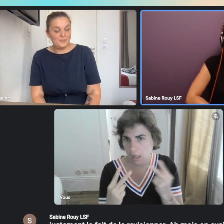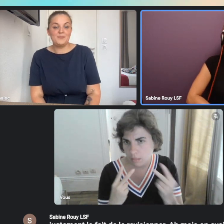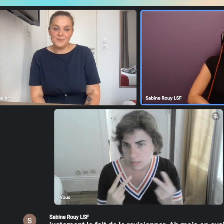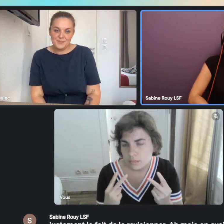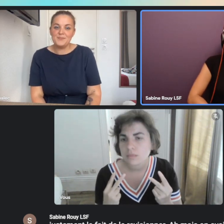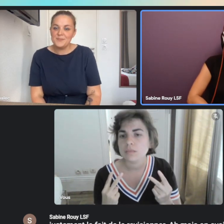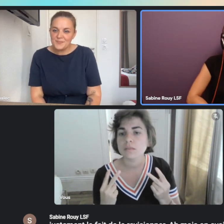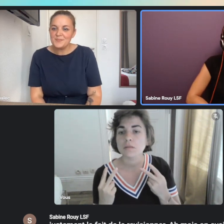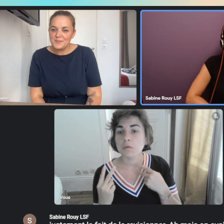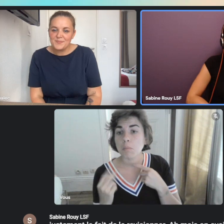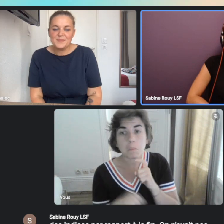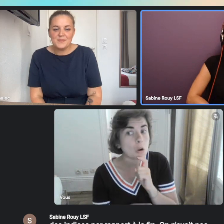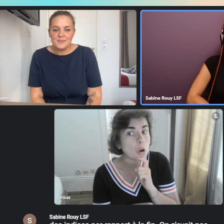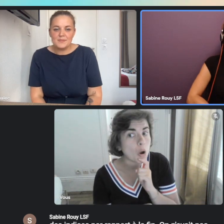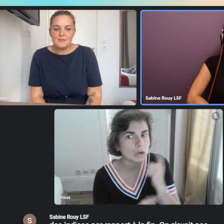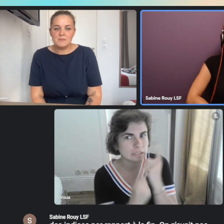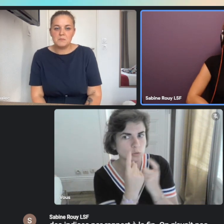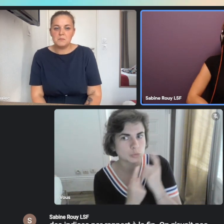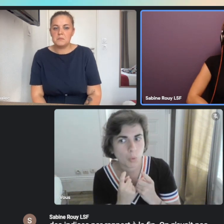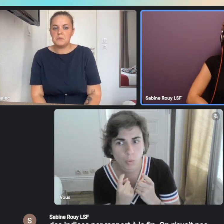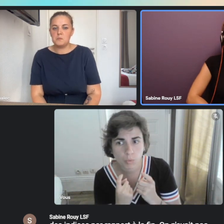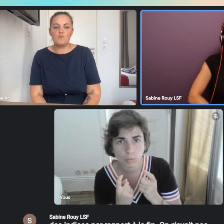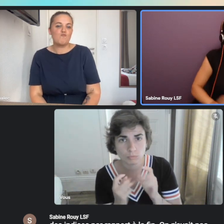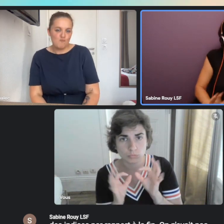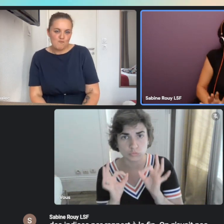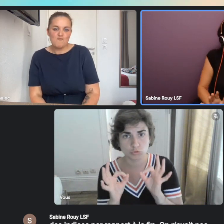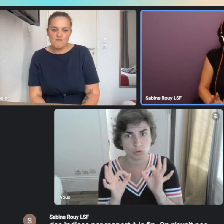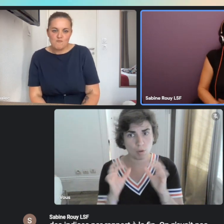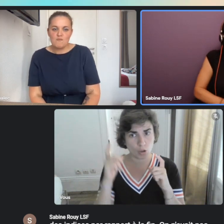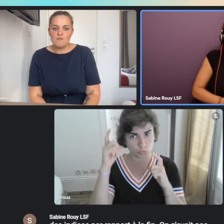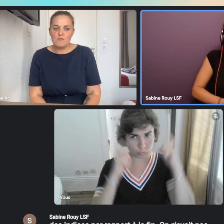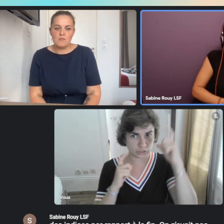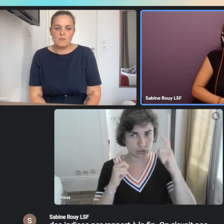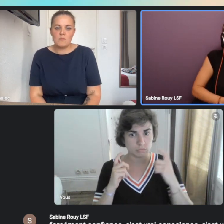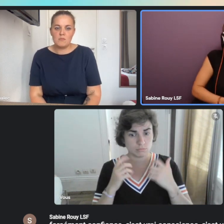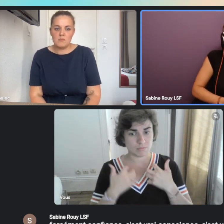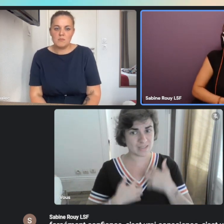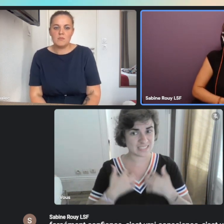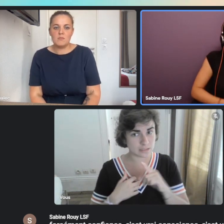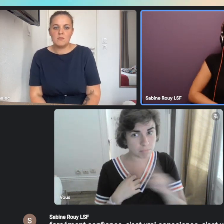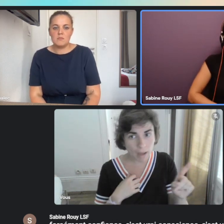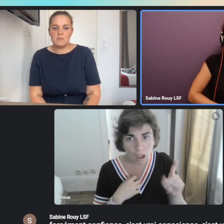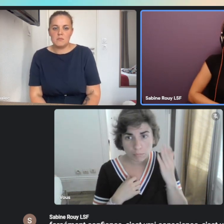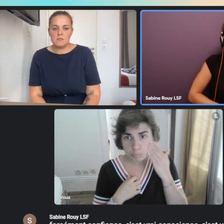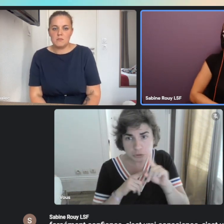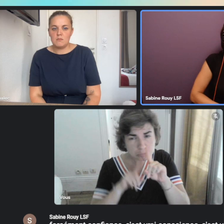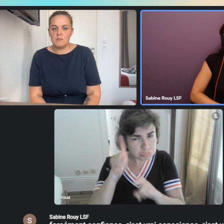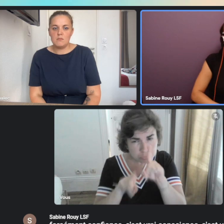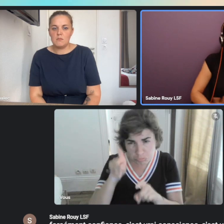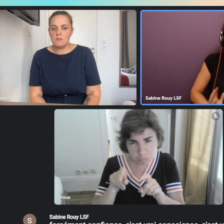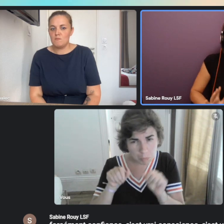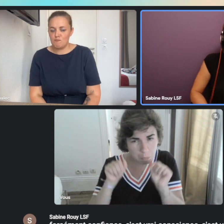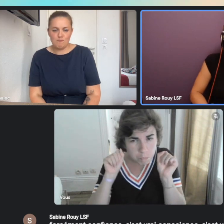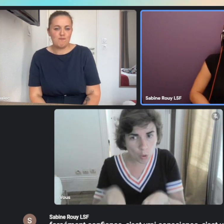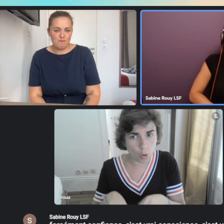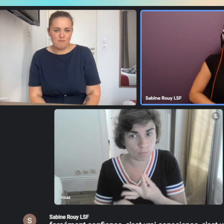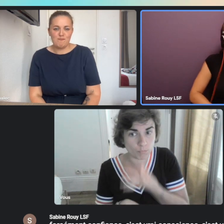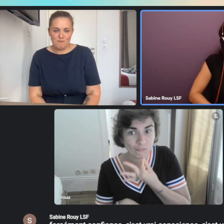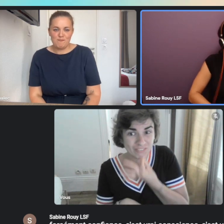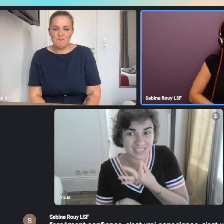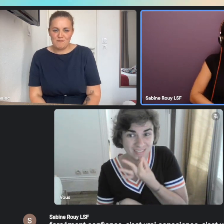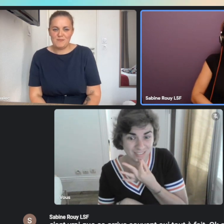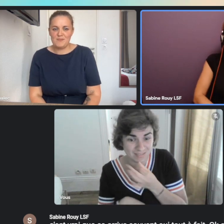Alors il y a 14 personnes effectivement qui nous regardent, mais il n'y a pas encore de questions. Alors sur Twitch, n'hésitez pas, hein,